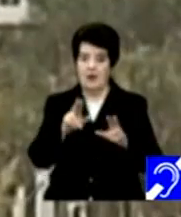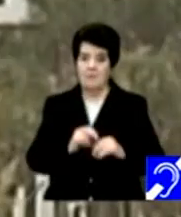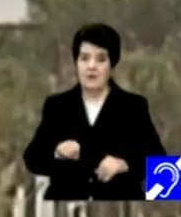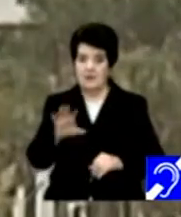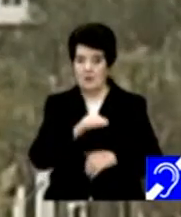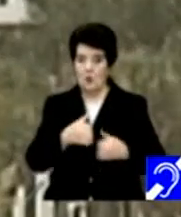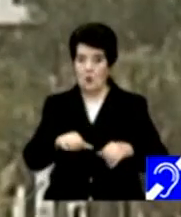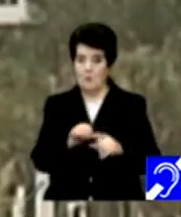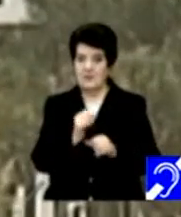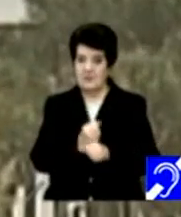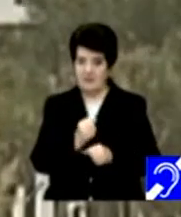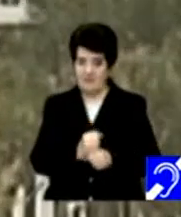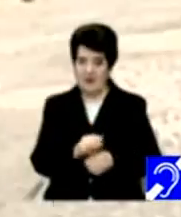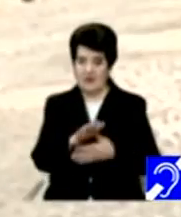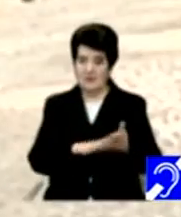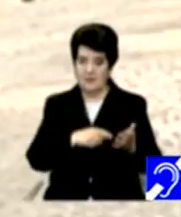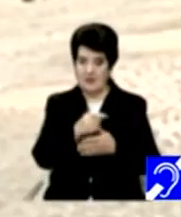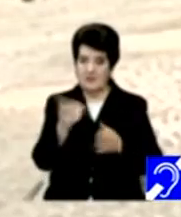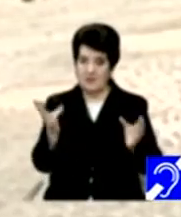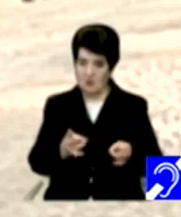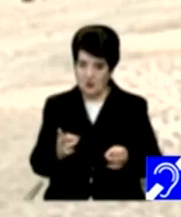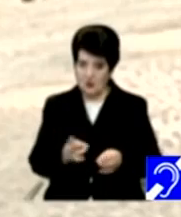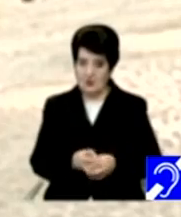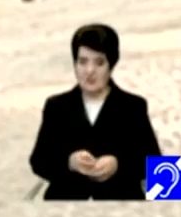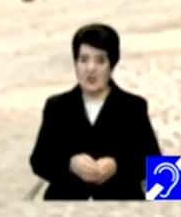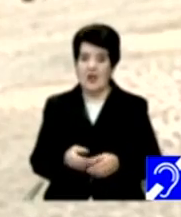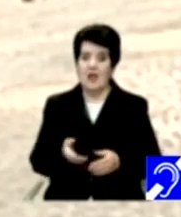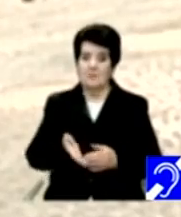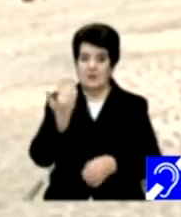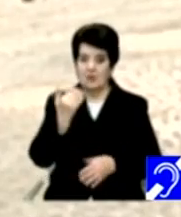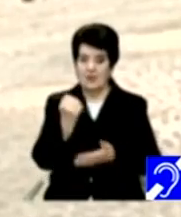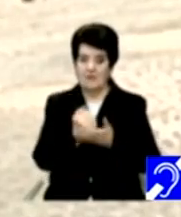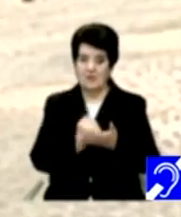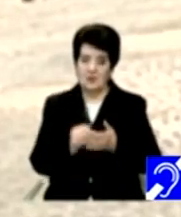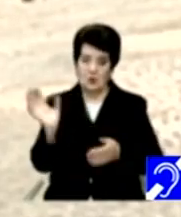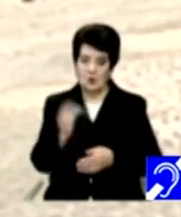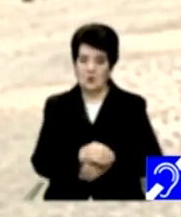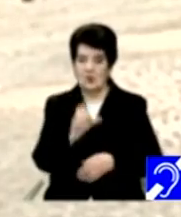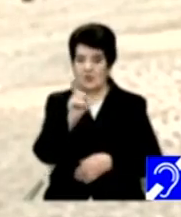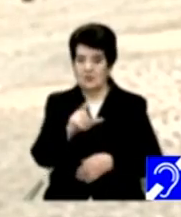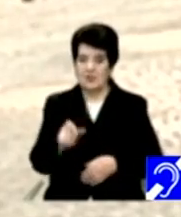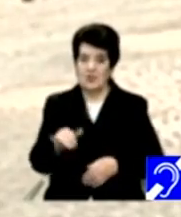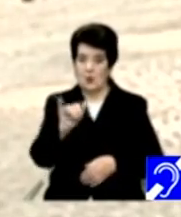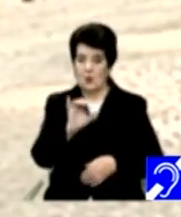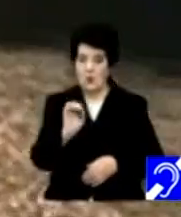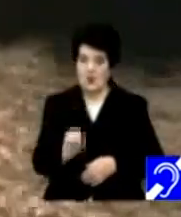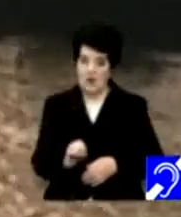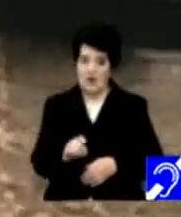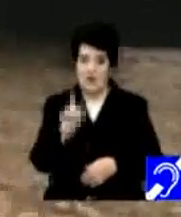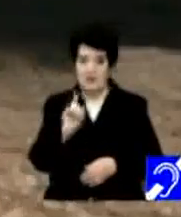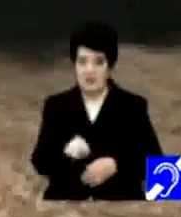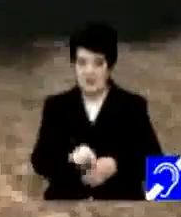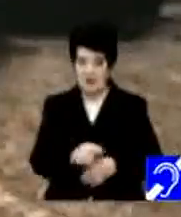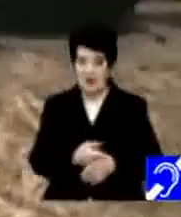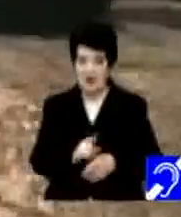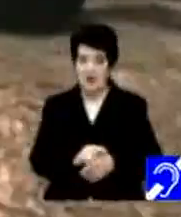cerut Comisiei să facă demersurile necesare pentru ridicarea vizelor pentru toți cetățenii Uniunii Europene. Dar românii, bulgarii